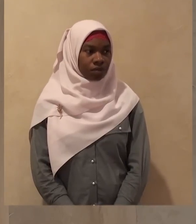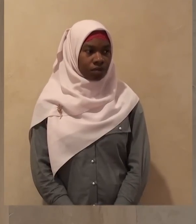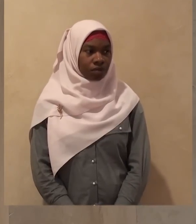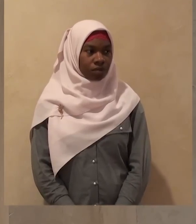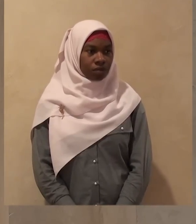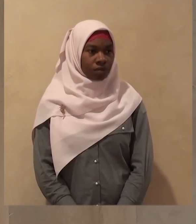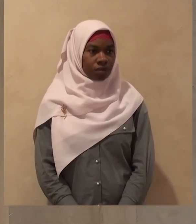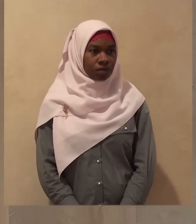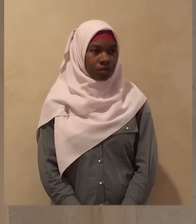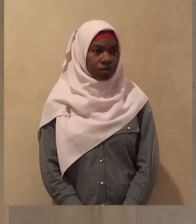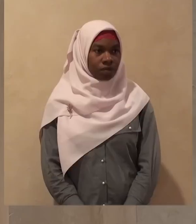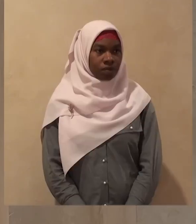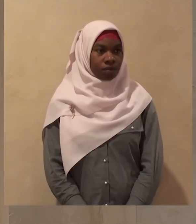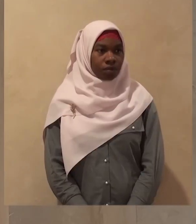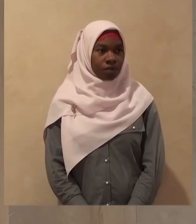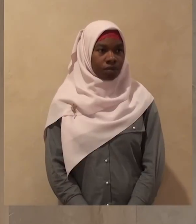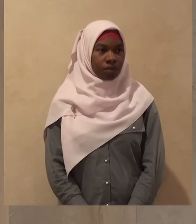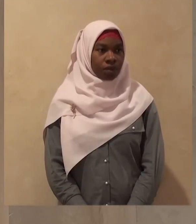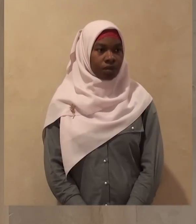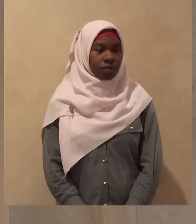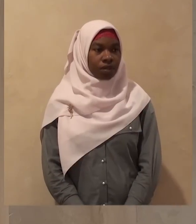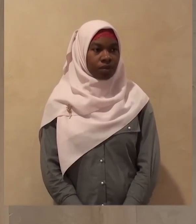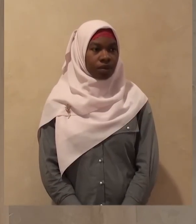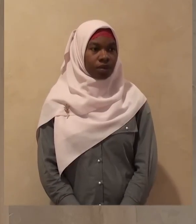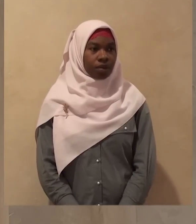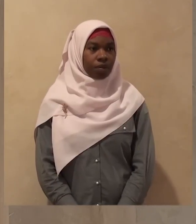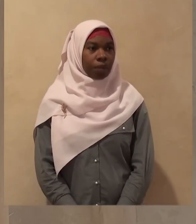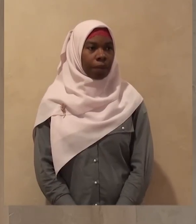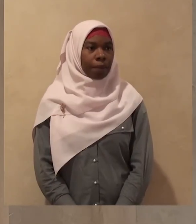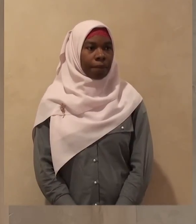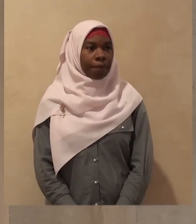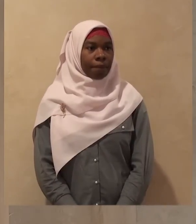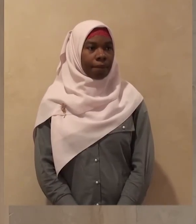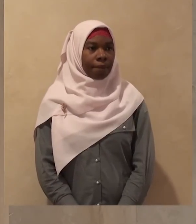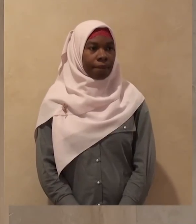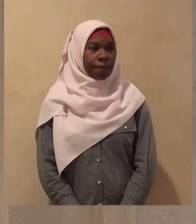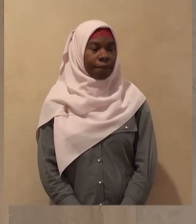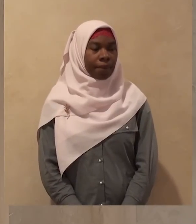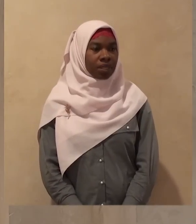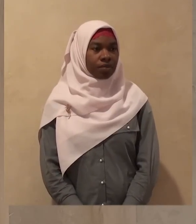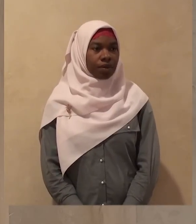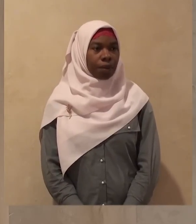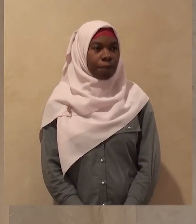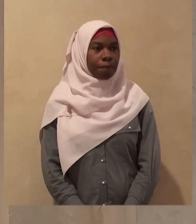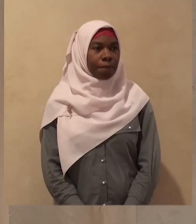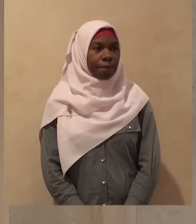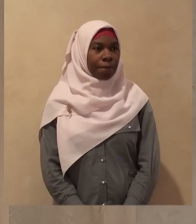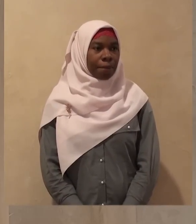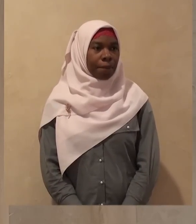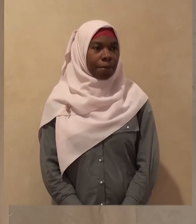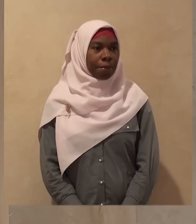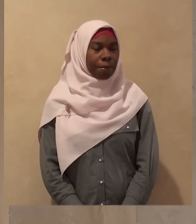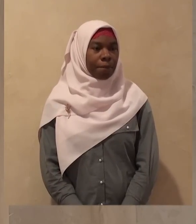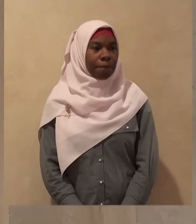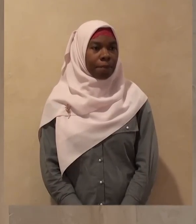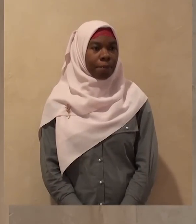ذلك الدين القيم فلا تظلموا فيهن أحدا فلا